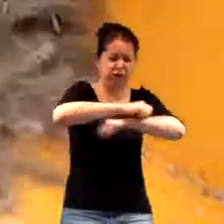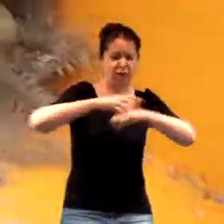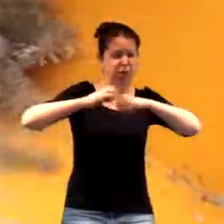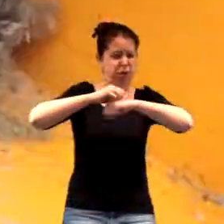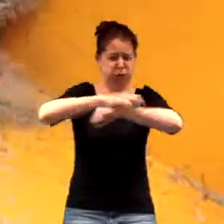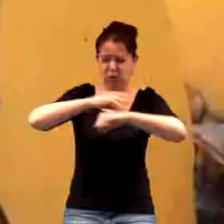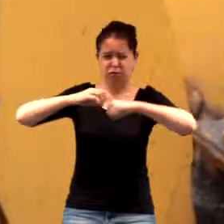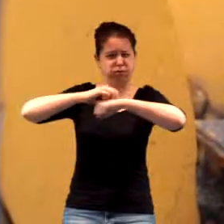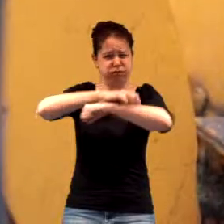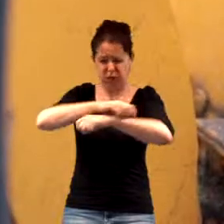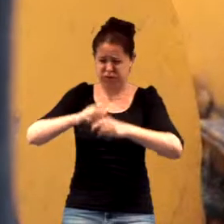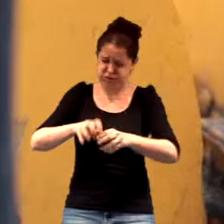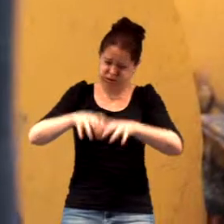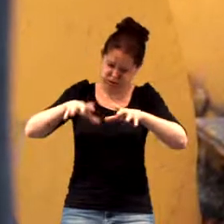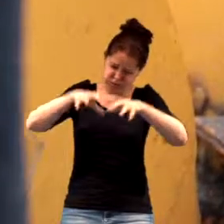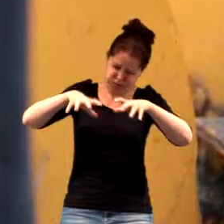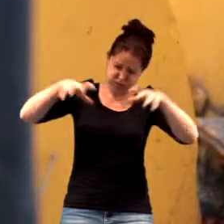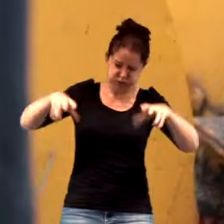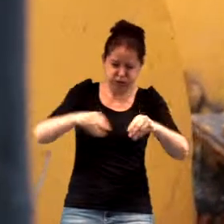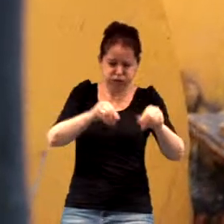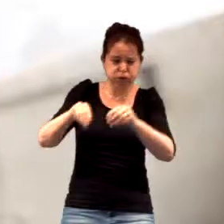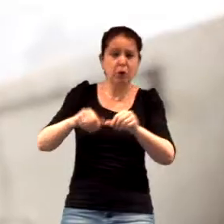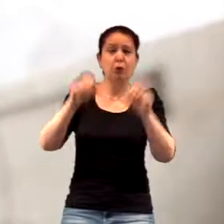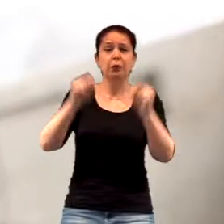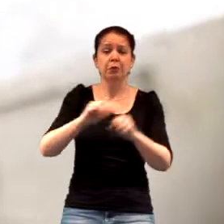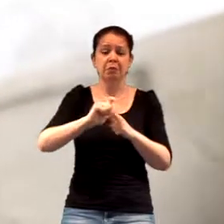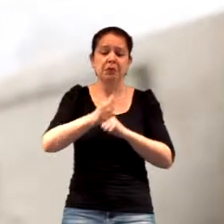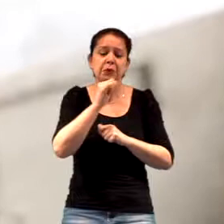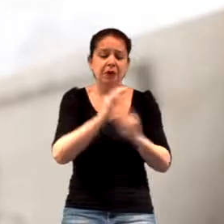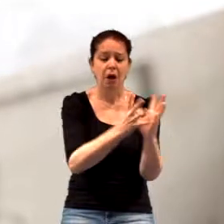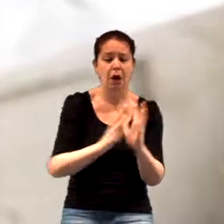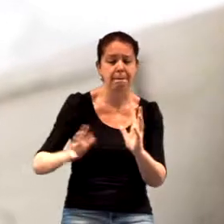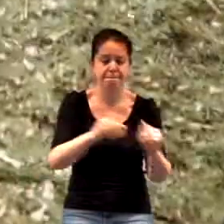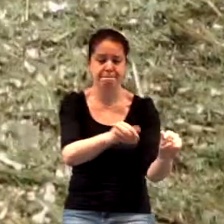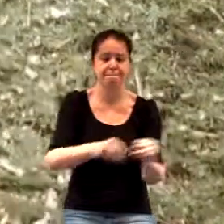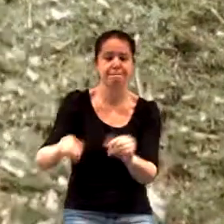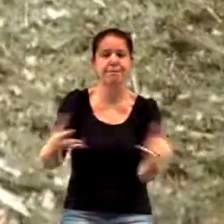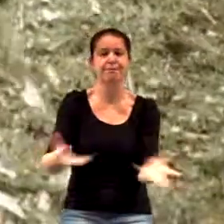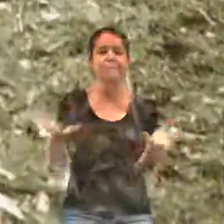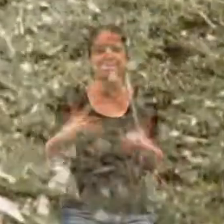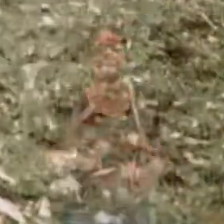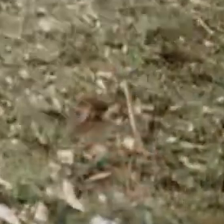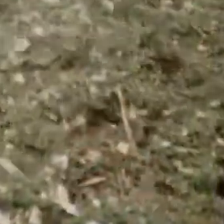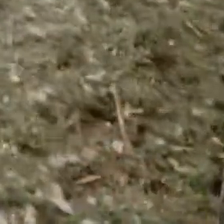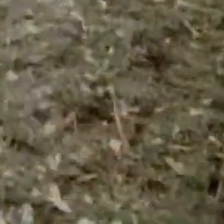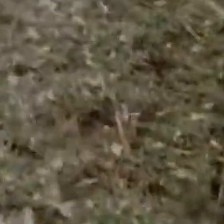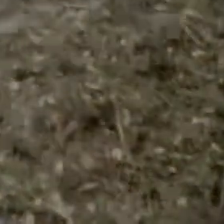et on a tout broyé. Et ce tas de broyage servira de mulch pour les massifs d'arbustes.